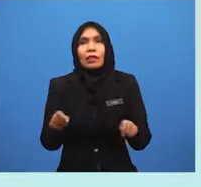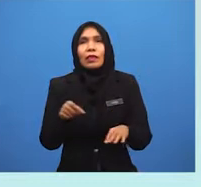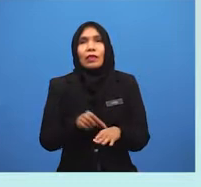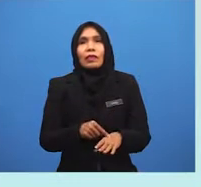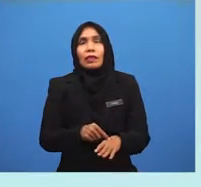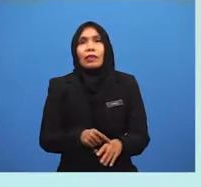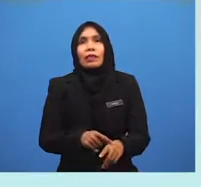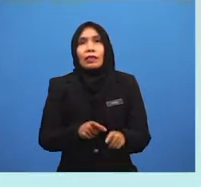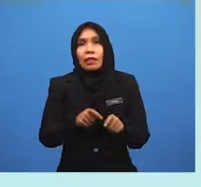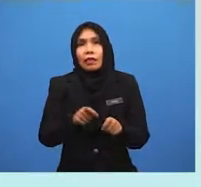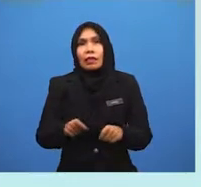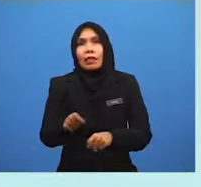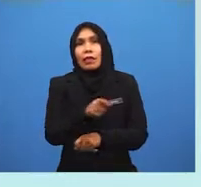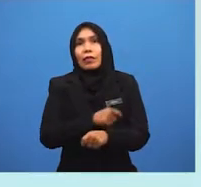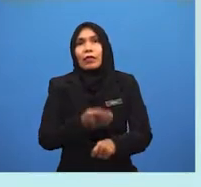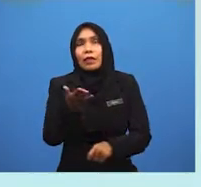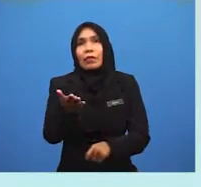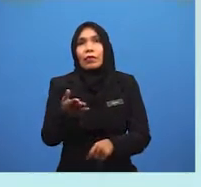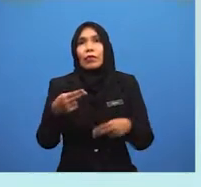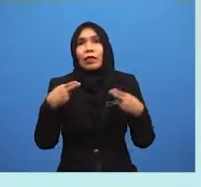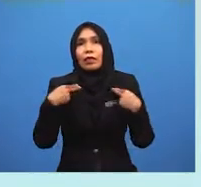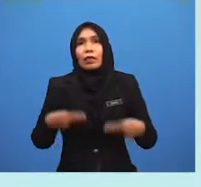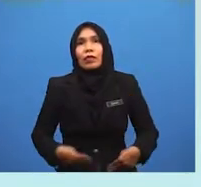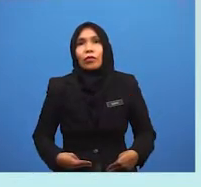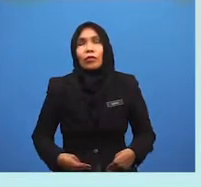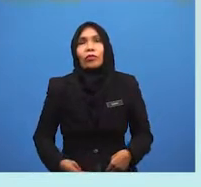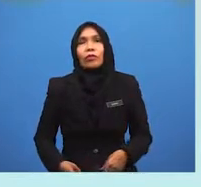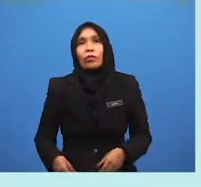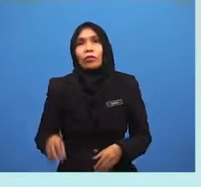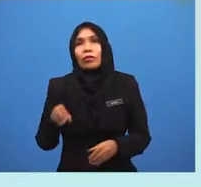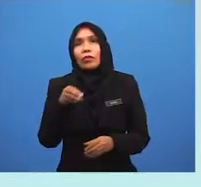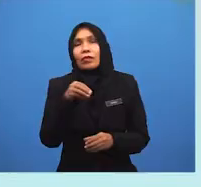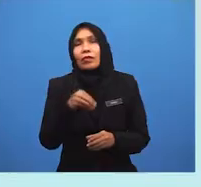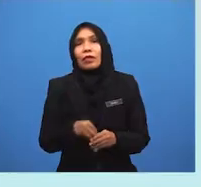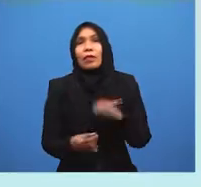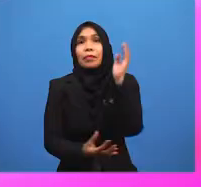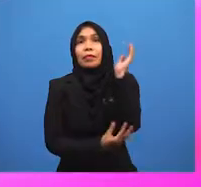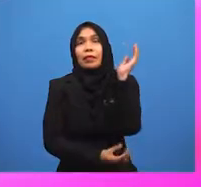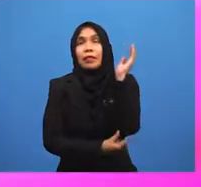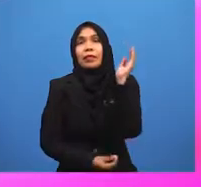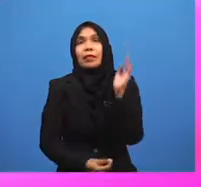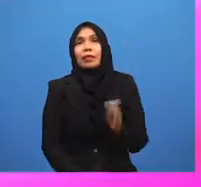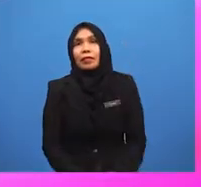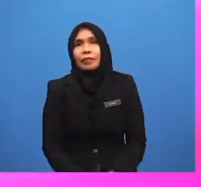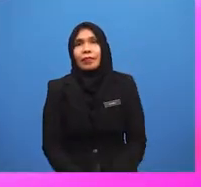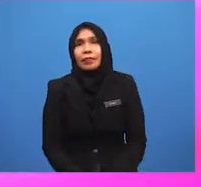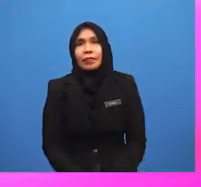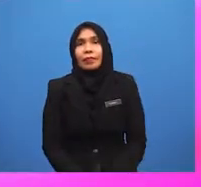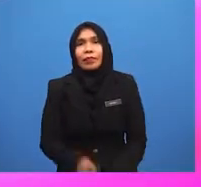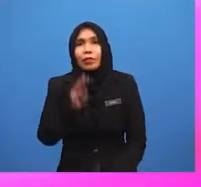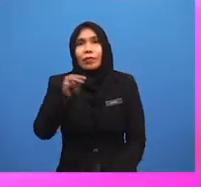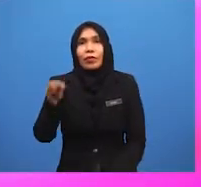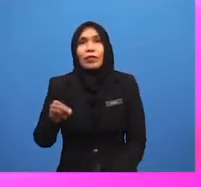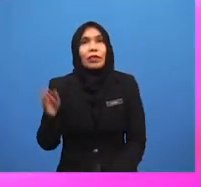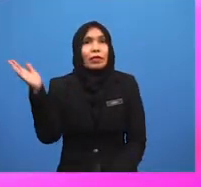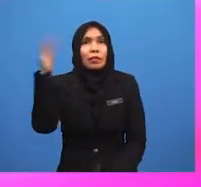dalam serba kekurangan sejak kematian ketua keluarganya. Murid-murid, mari kita